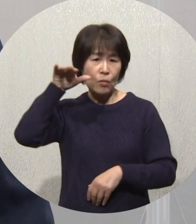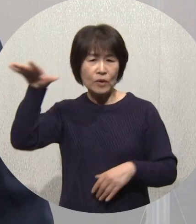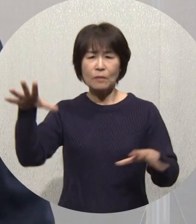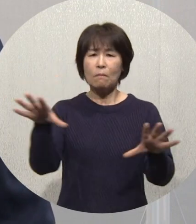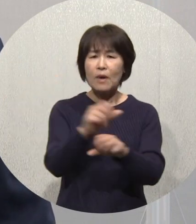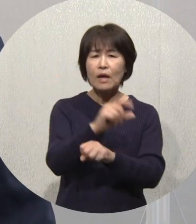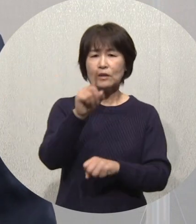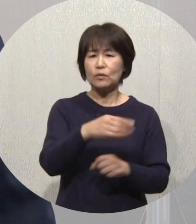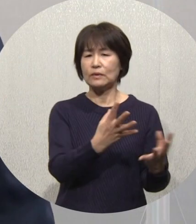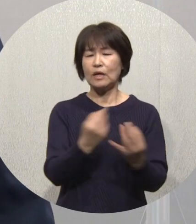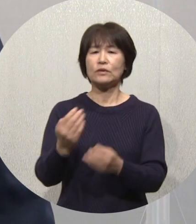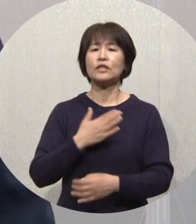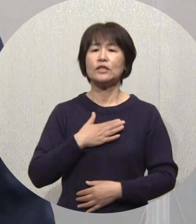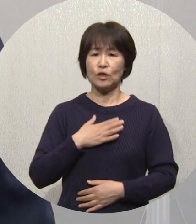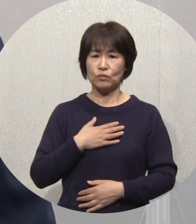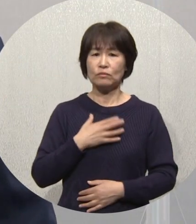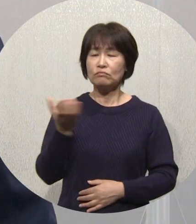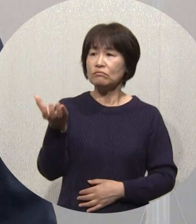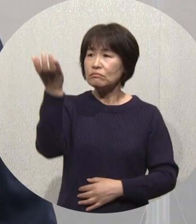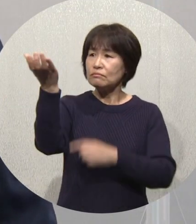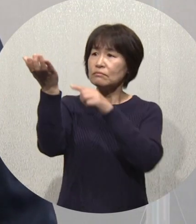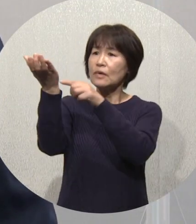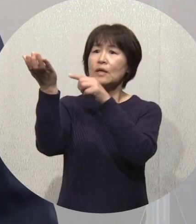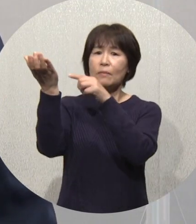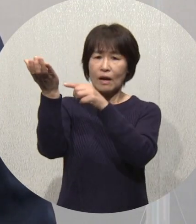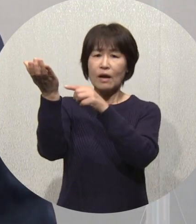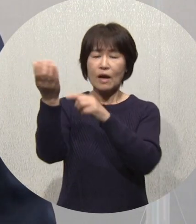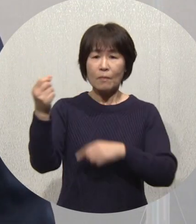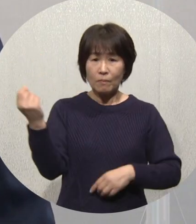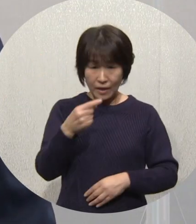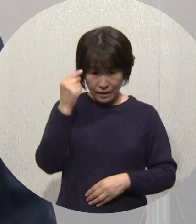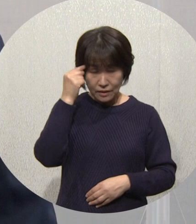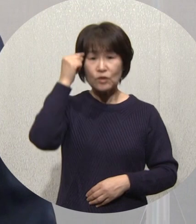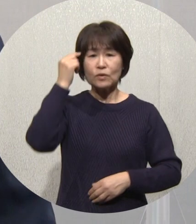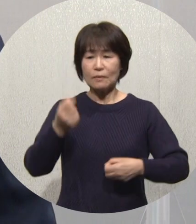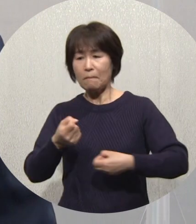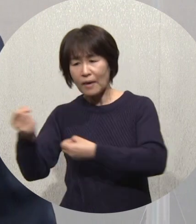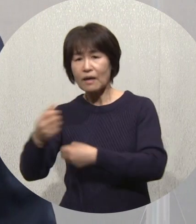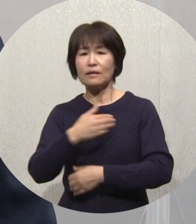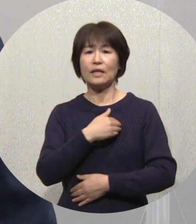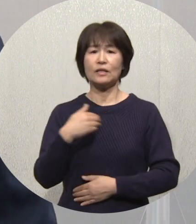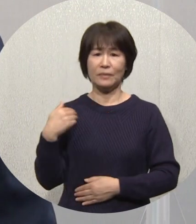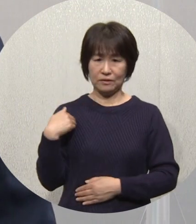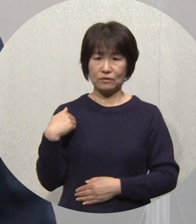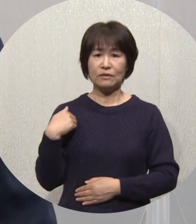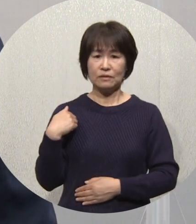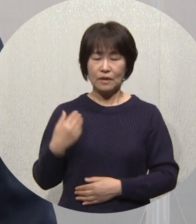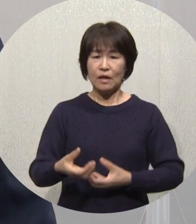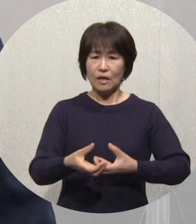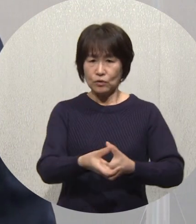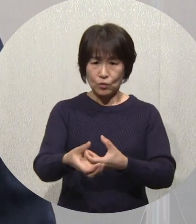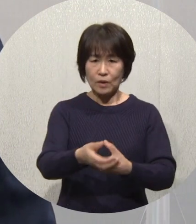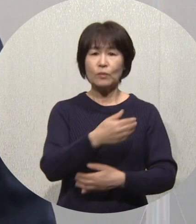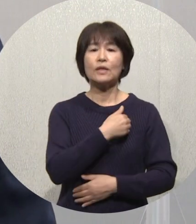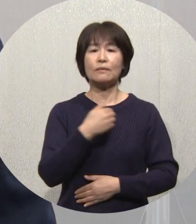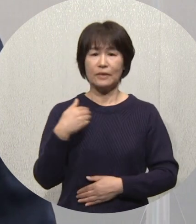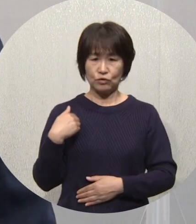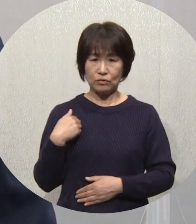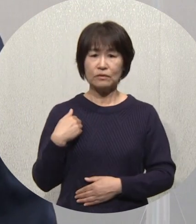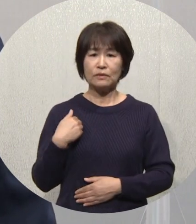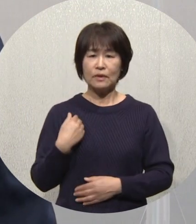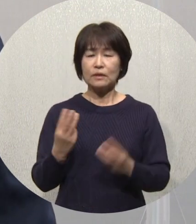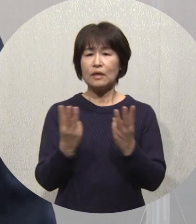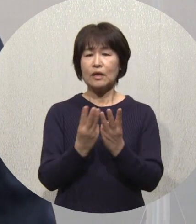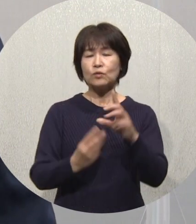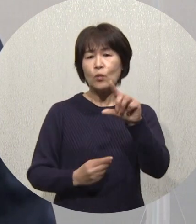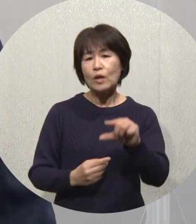見ております。火災警報器をつけていただきまして、少しでも早く火災に気づき逃げていただく、また消火をしていただくことが、